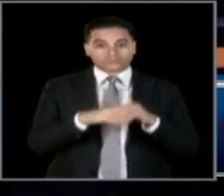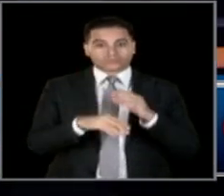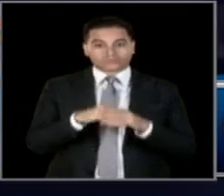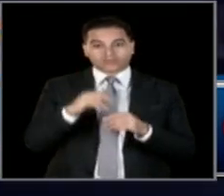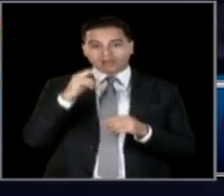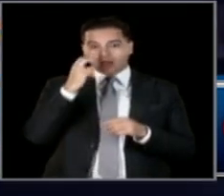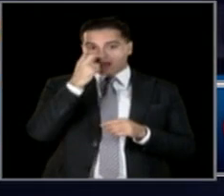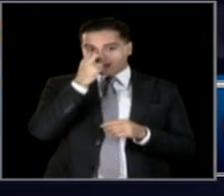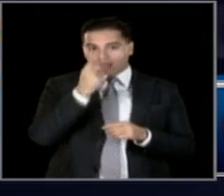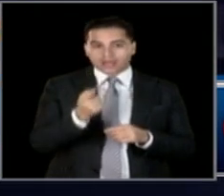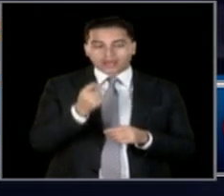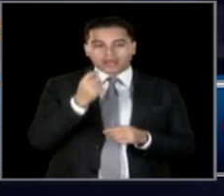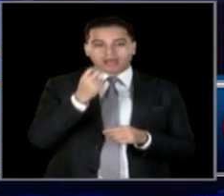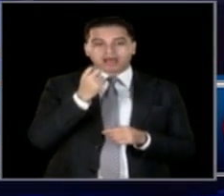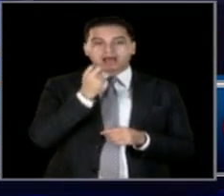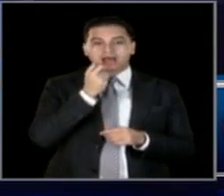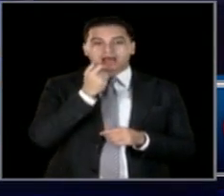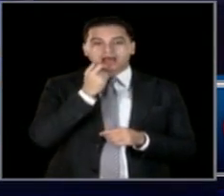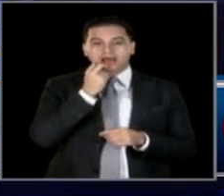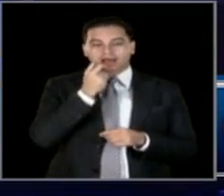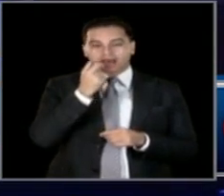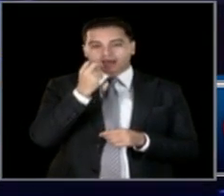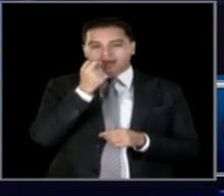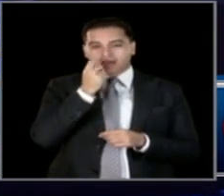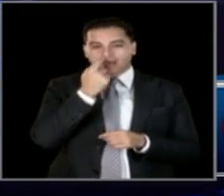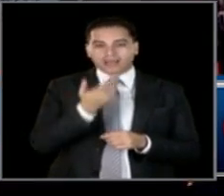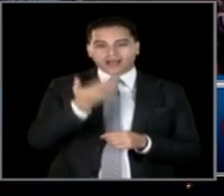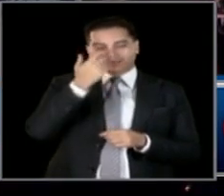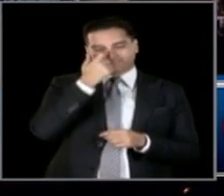أنا؟ جنة. جنة إجابة خاطئة.